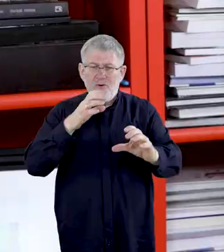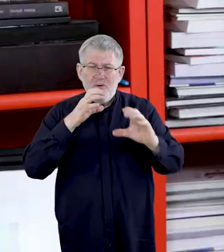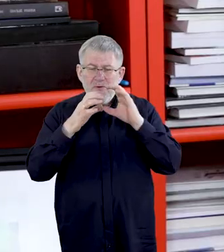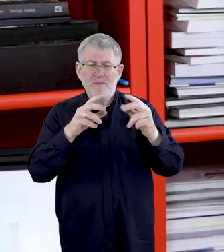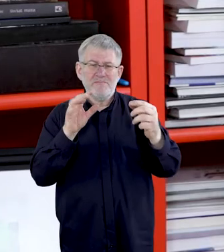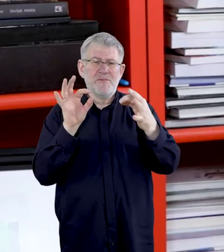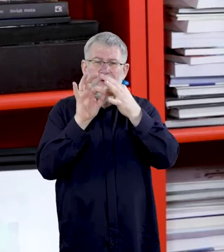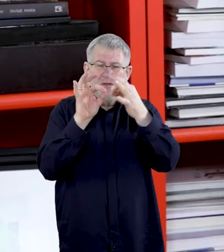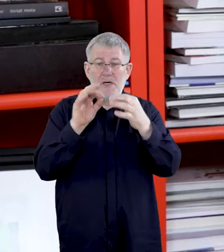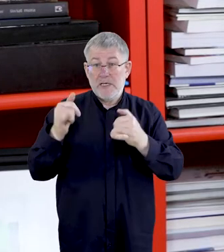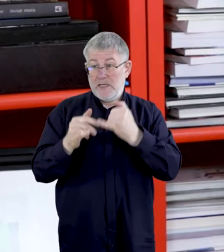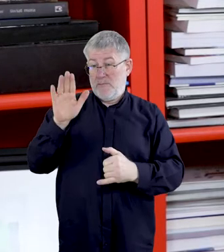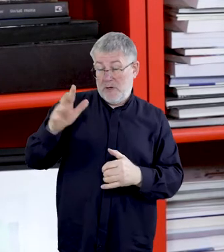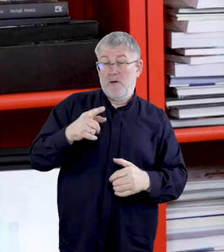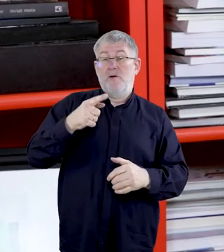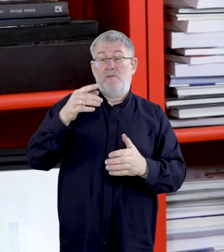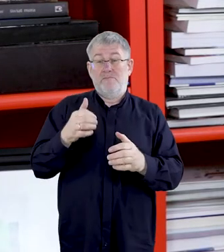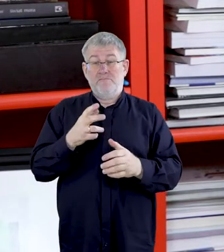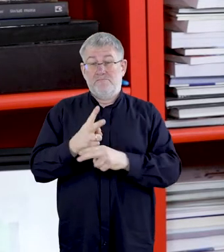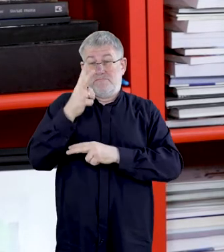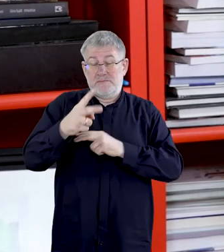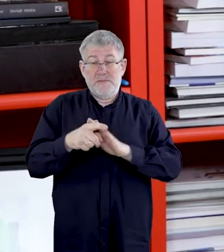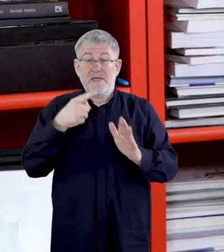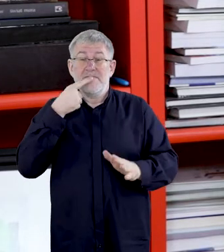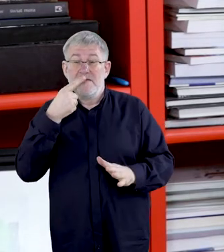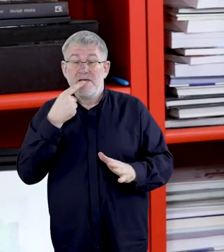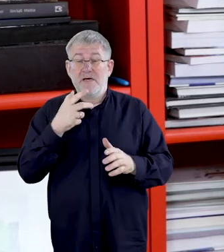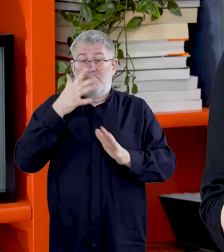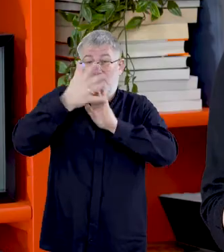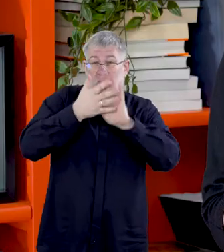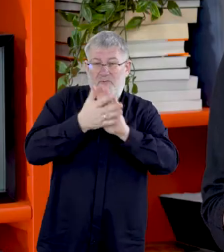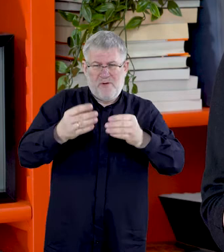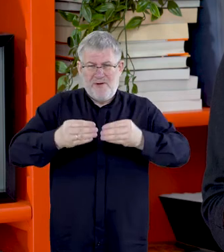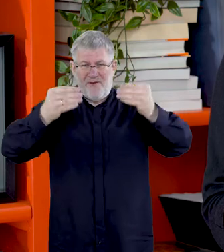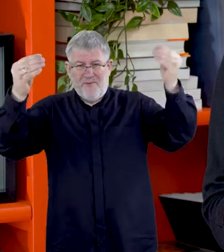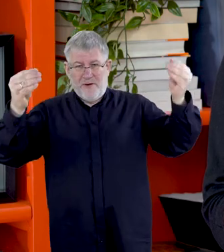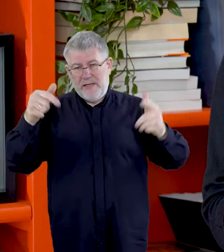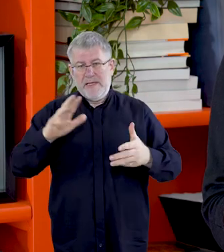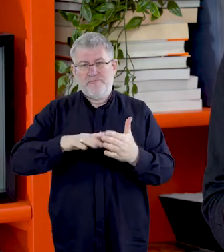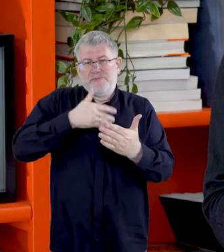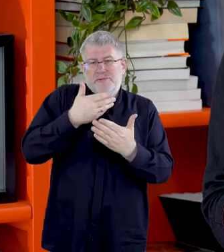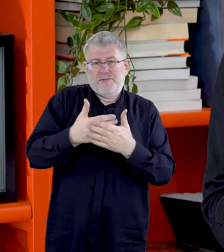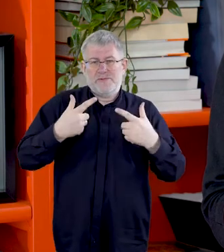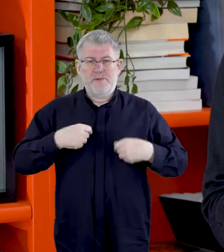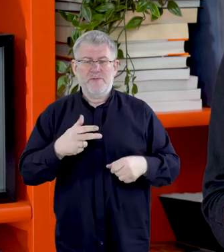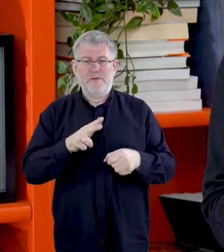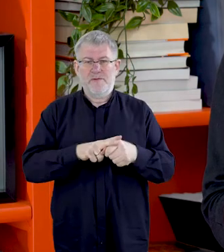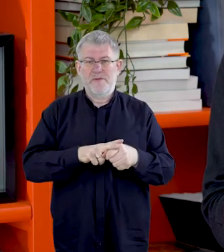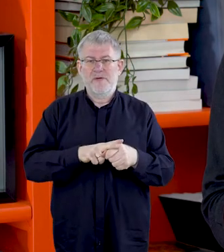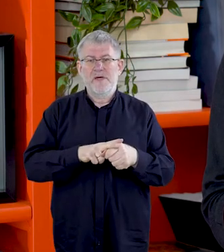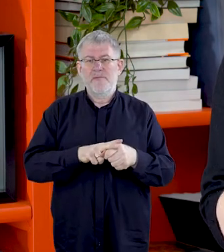jeżeli oni mają dostęp do języka, w którym się komunikują, to naprawdę się rozwijają. Może teraz znowu podam przykład osoby,